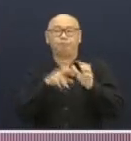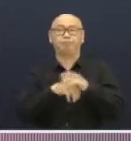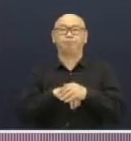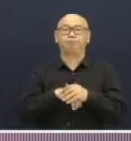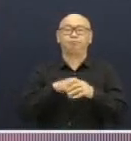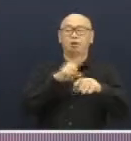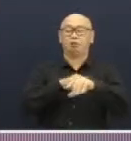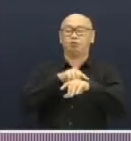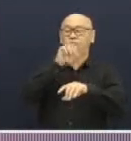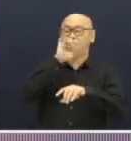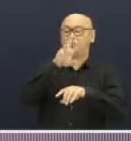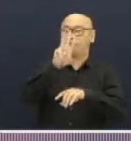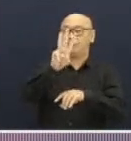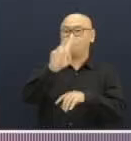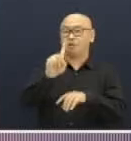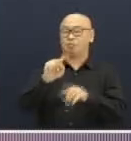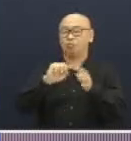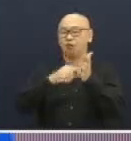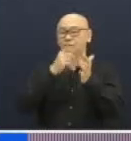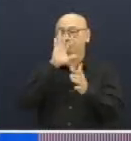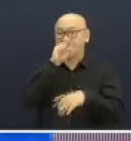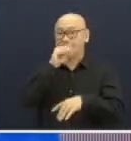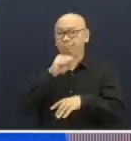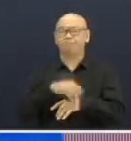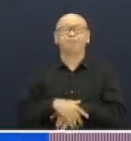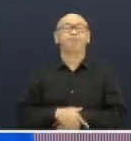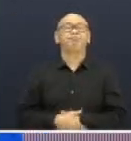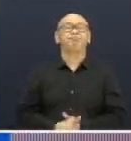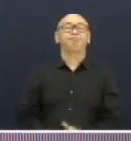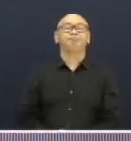menjawab 3 menit dimulai sejak Anda berbicara.